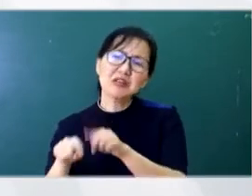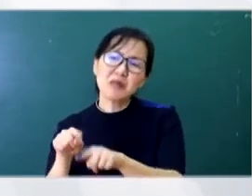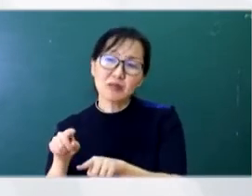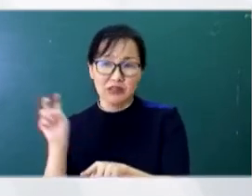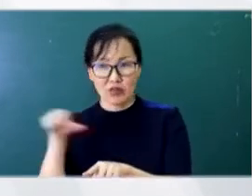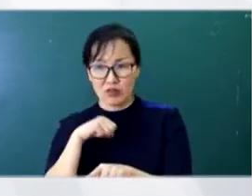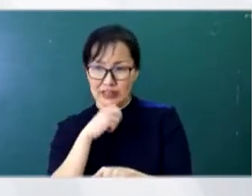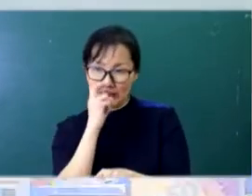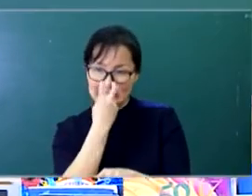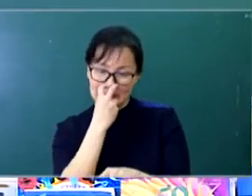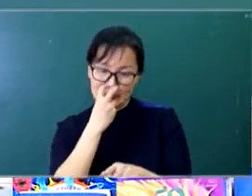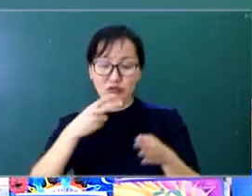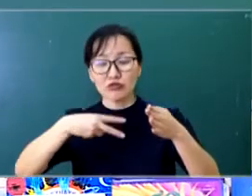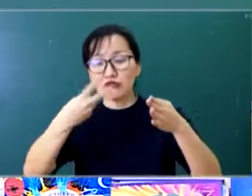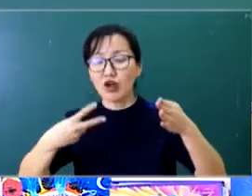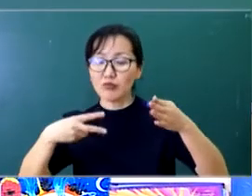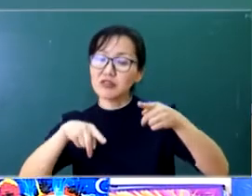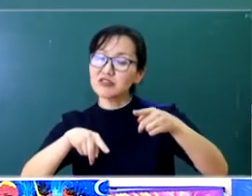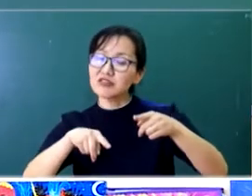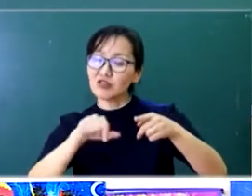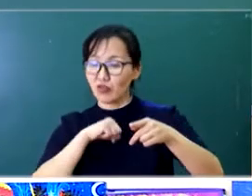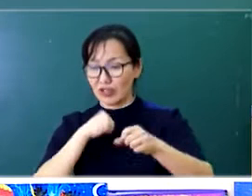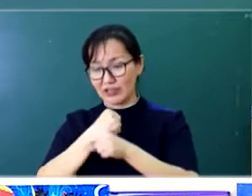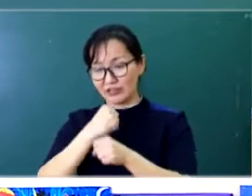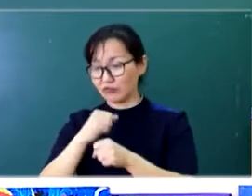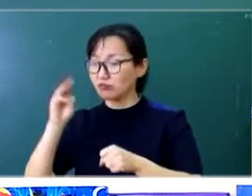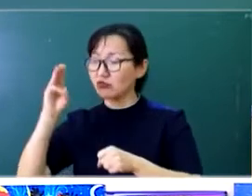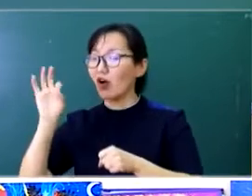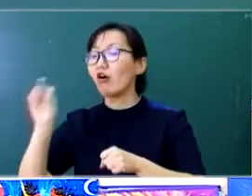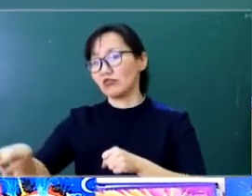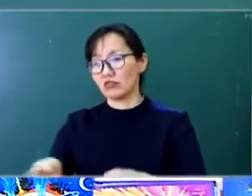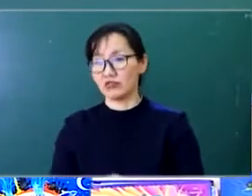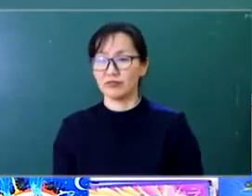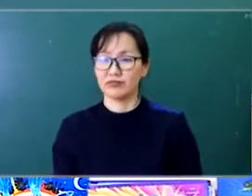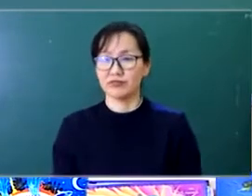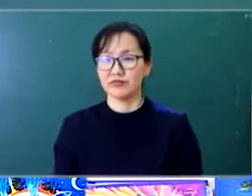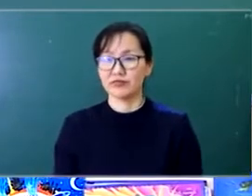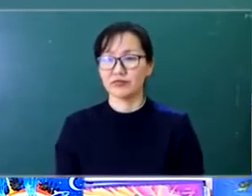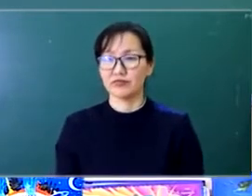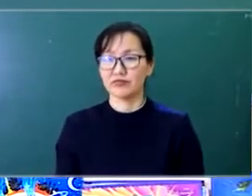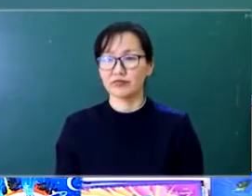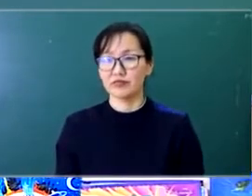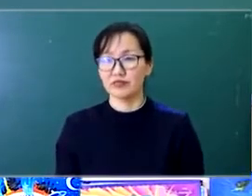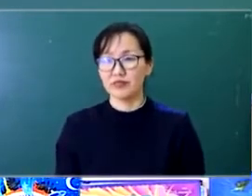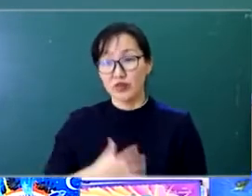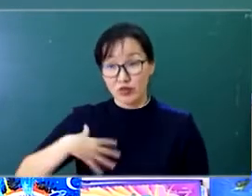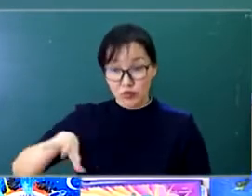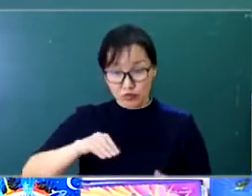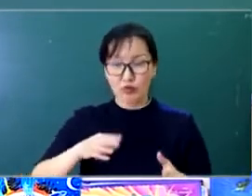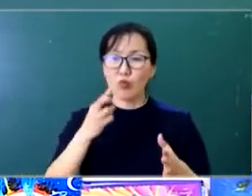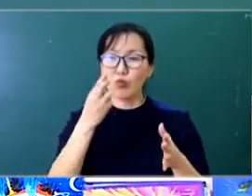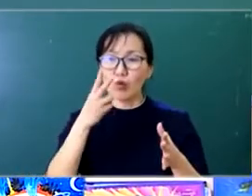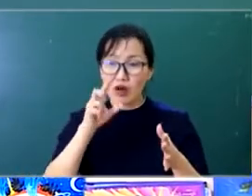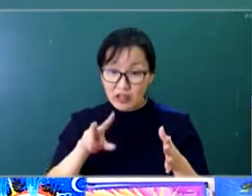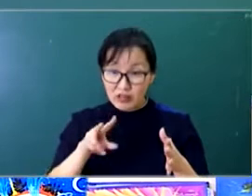тэрүүгээрээ томилж үзье. 1 бүхэл 128 гэдгийг бид нар бүхлээр томилох гэж байгаа шүү дээ. За